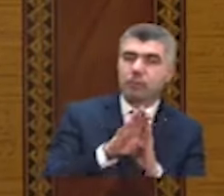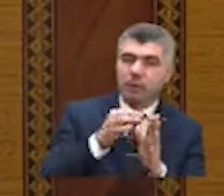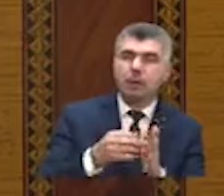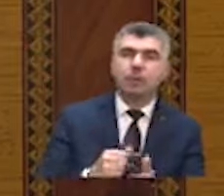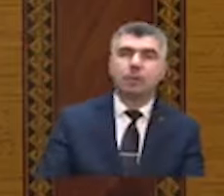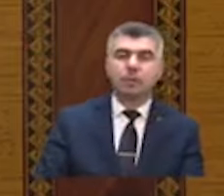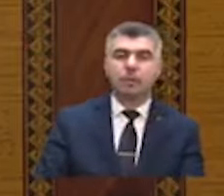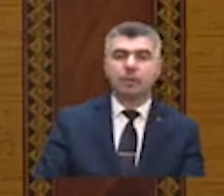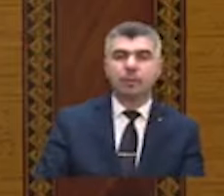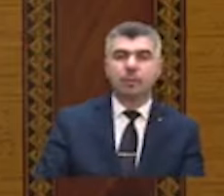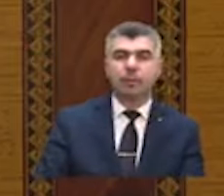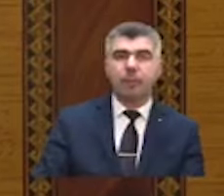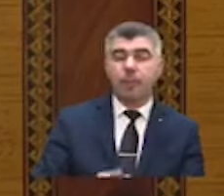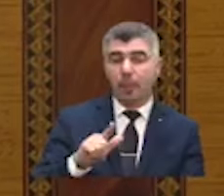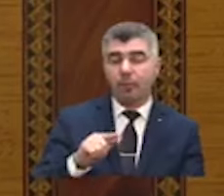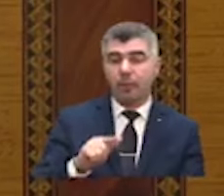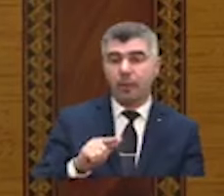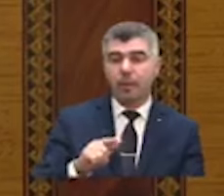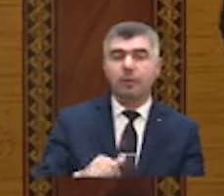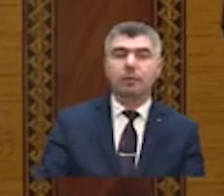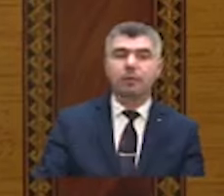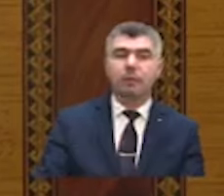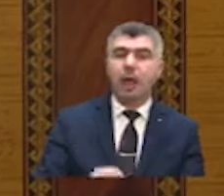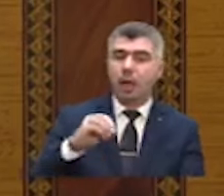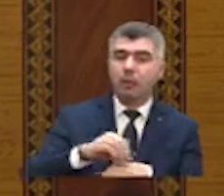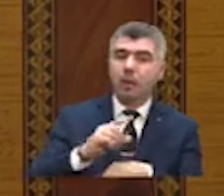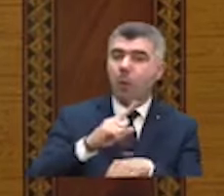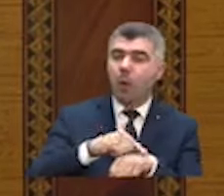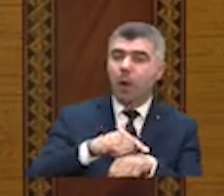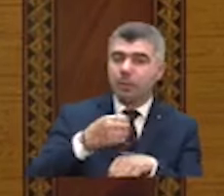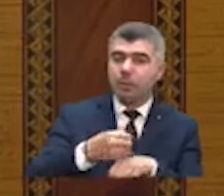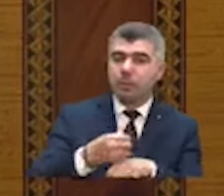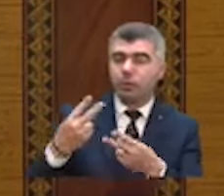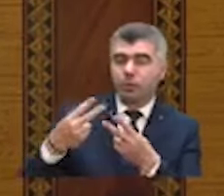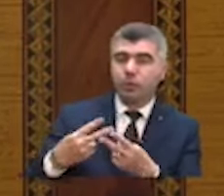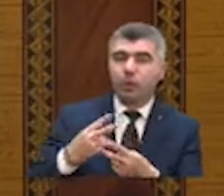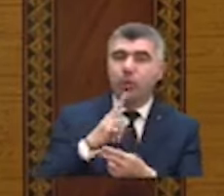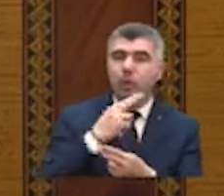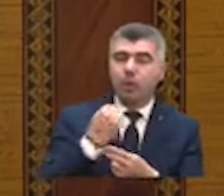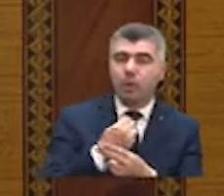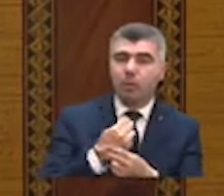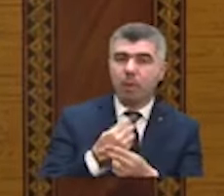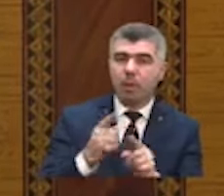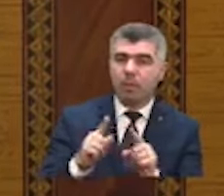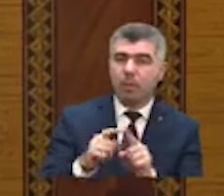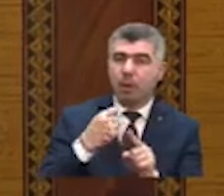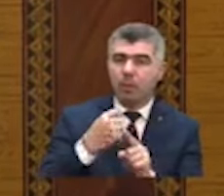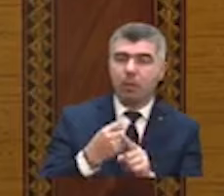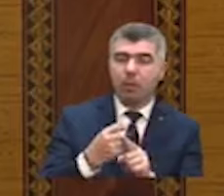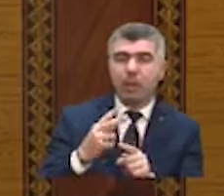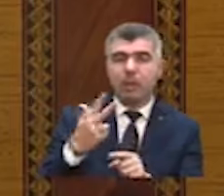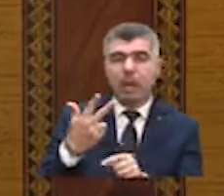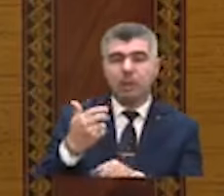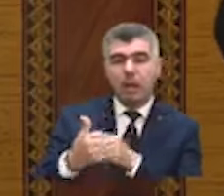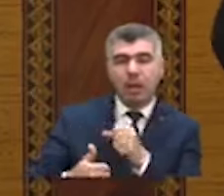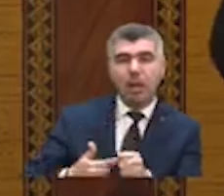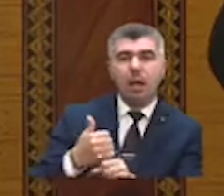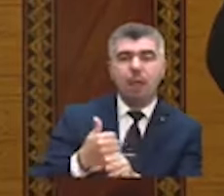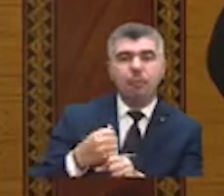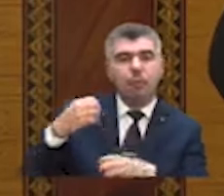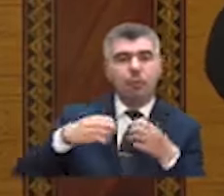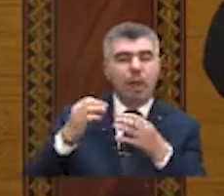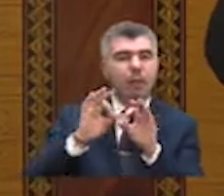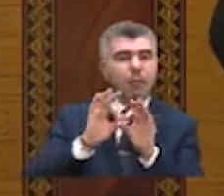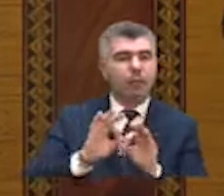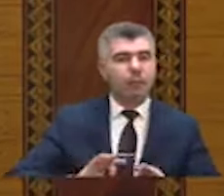تخدم وجينا في واحد الضفيه و ربي كبير ثلاث سنين ديال الجفاف ثلاث سنين